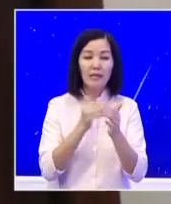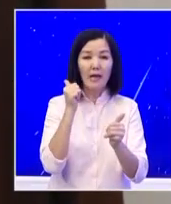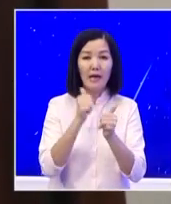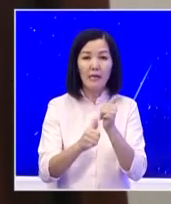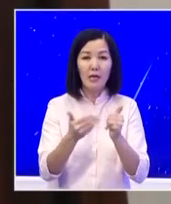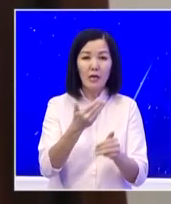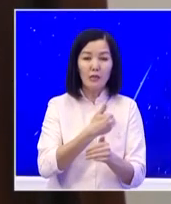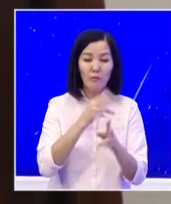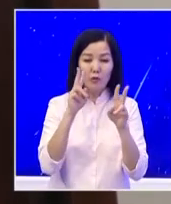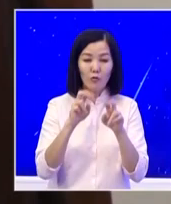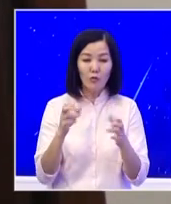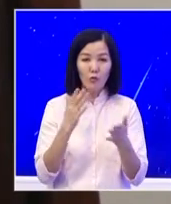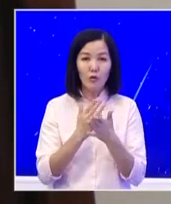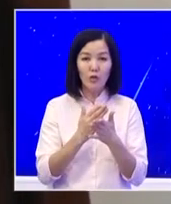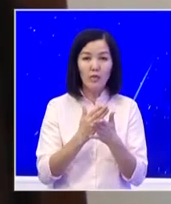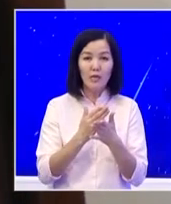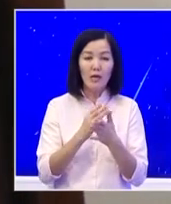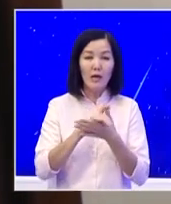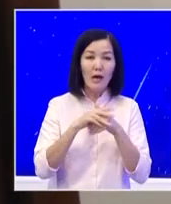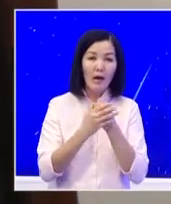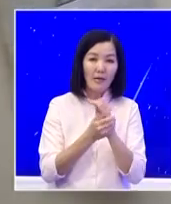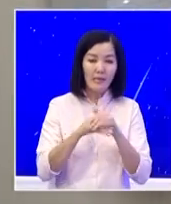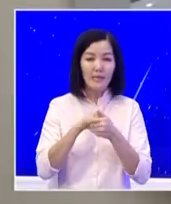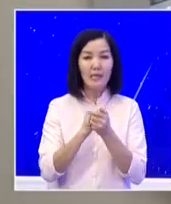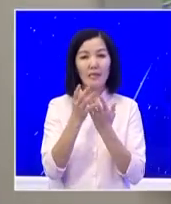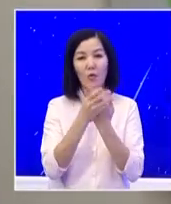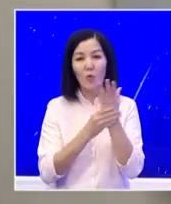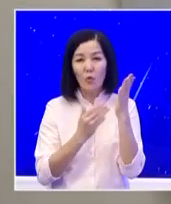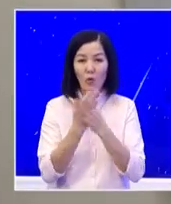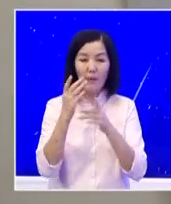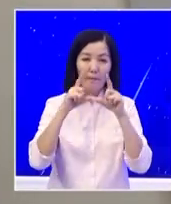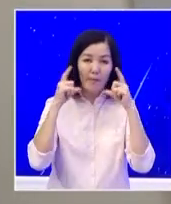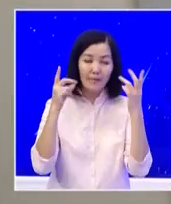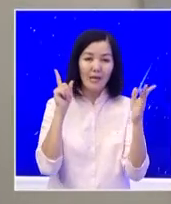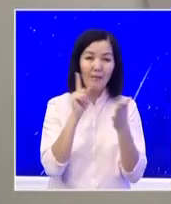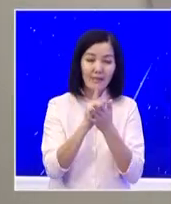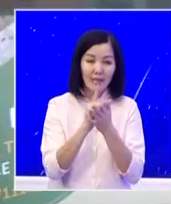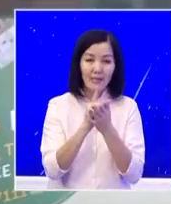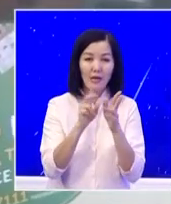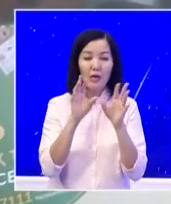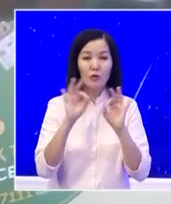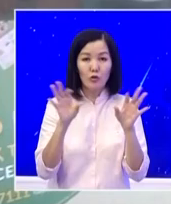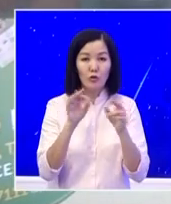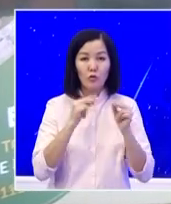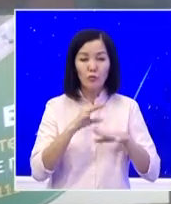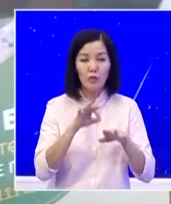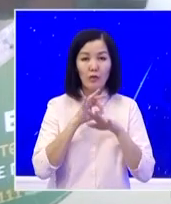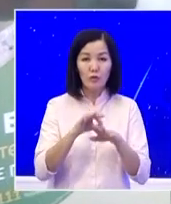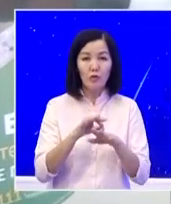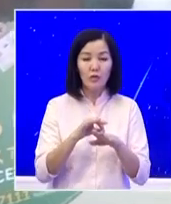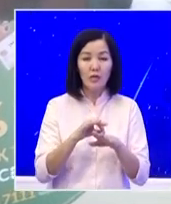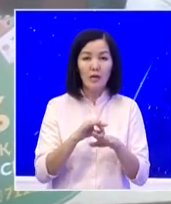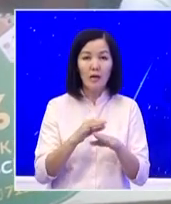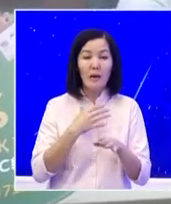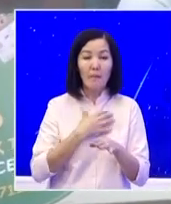тұрғынның температурасын өлшейді. Қолдарын антисептикпен тазартып кірулерін сұрап, басқа да түсіндіру жұмыстарын жүргізеді. Бірақ бұл шаралардың